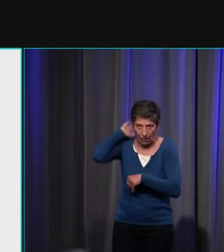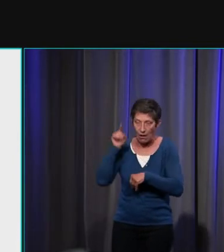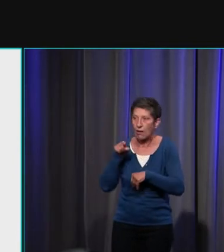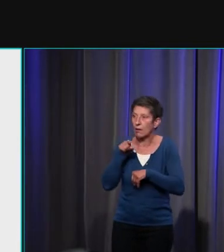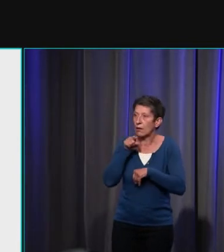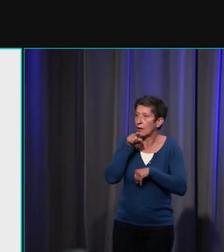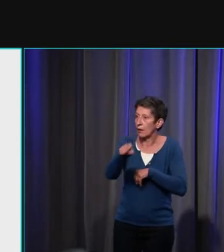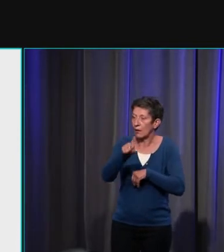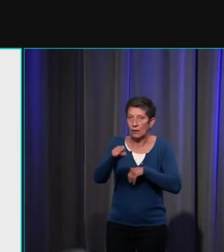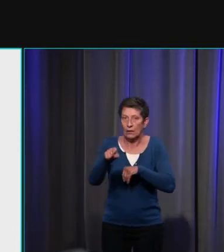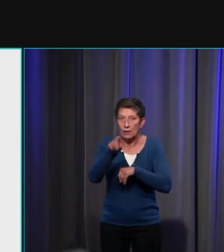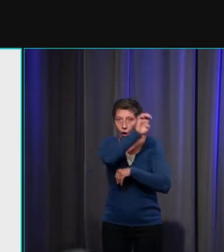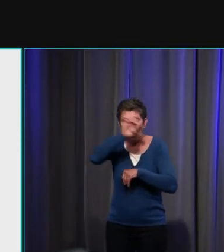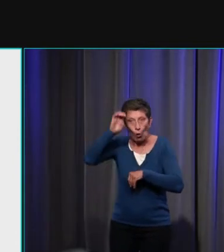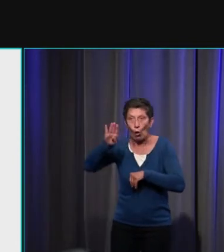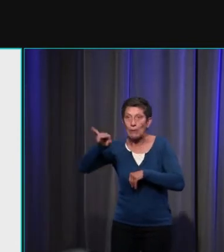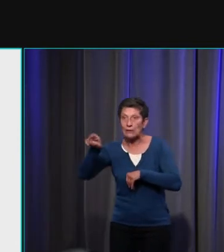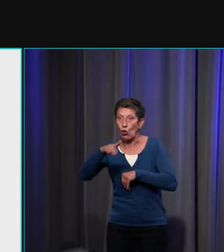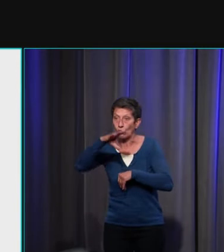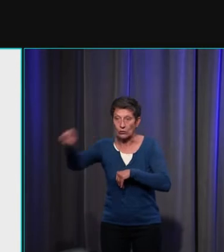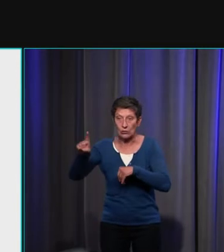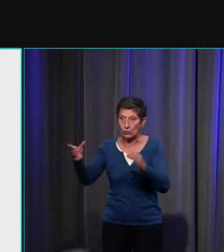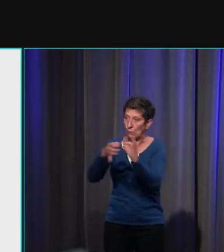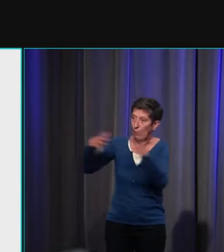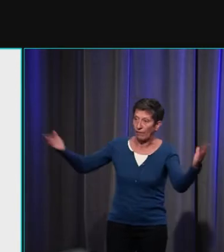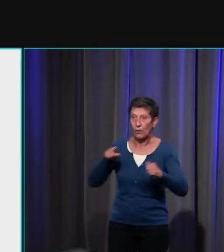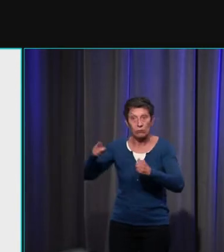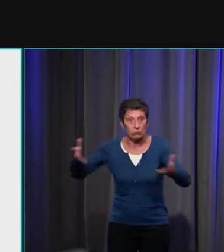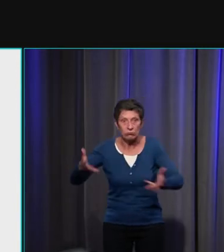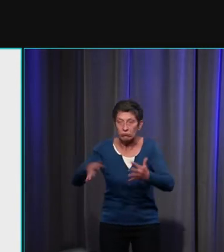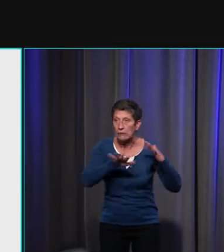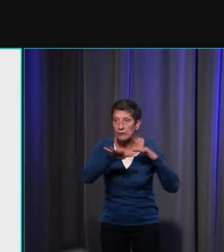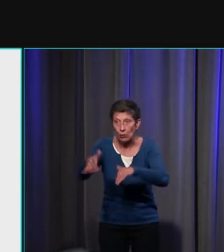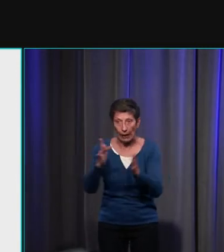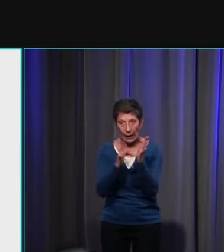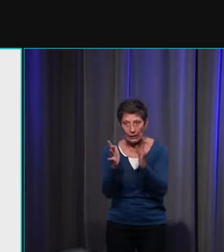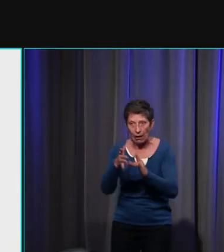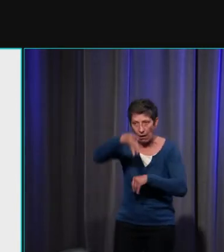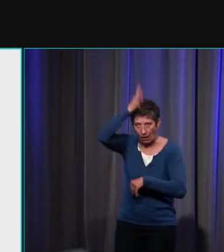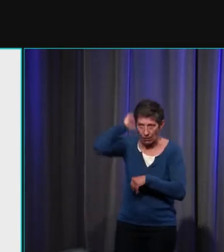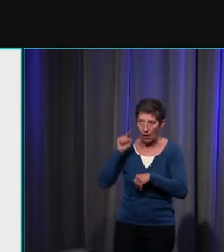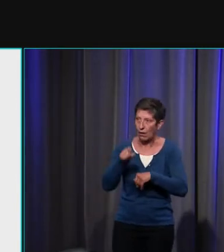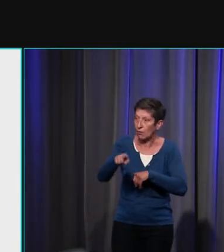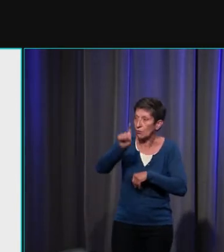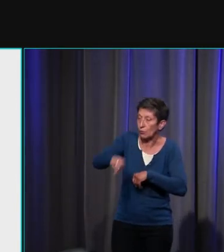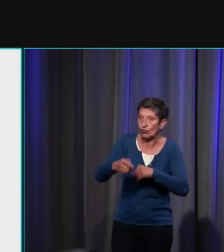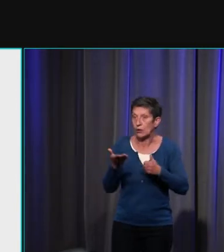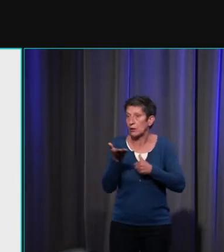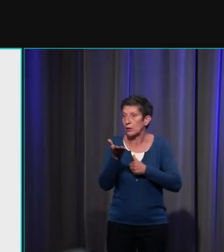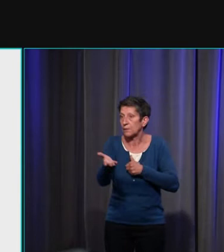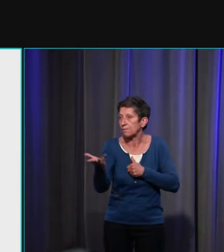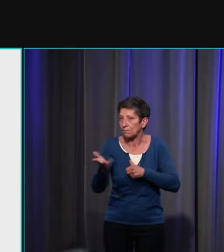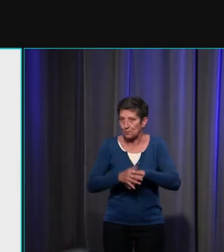vite les ponts avec l'empereur de byzance qu'il ya des promus cette expédition ces chrétiens latin doivent faire face à